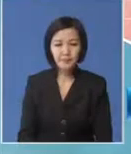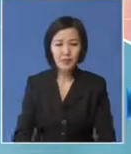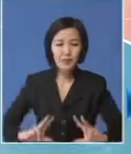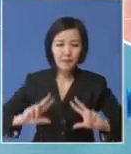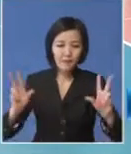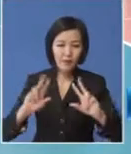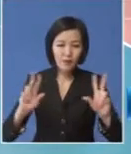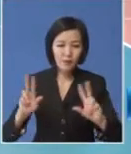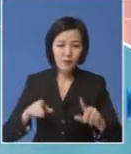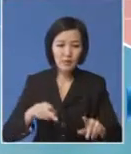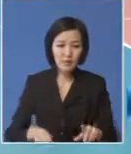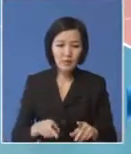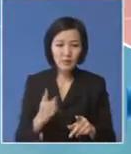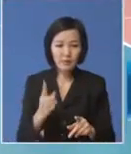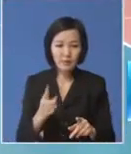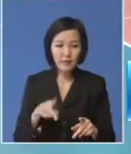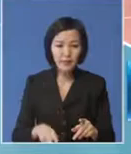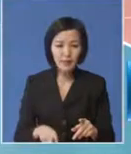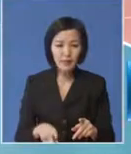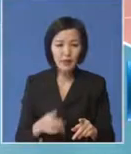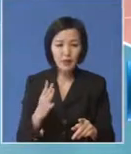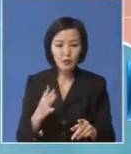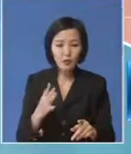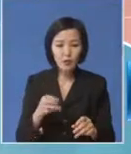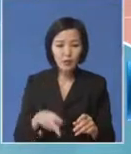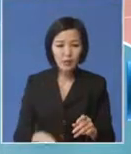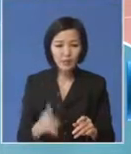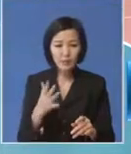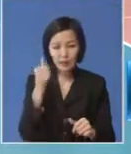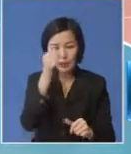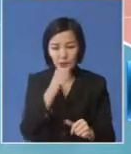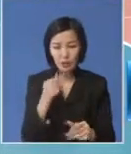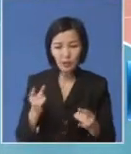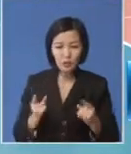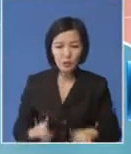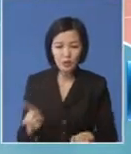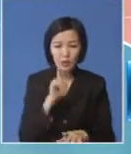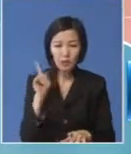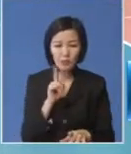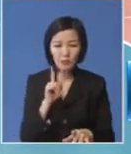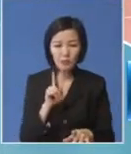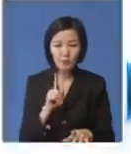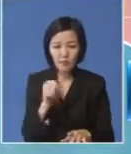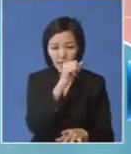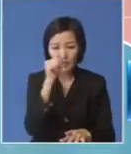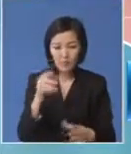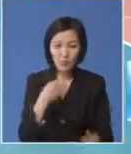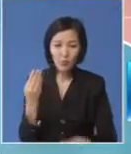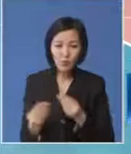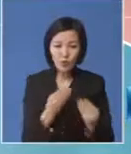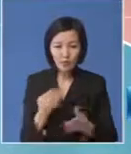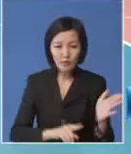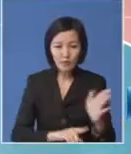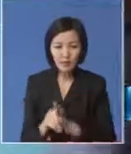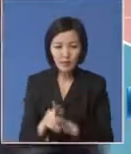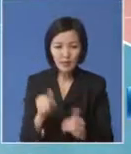Волейболдан 2001 жылы және 2004-2005 жылғы туылған жасөспірімдер арасында қысқы чемпионат өтіп жатыр. Бұл